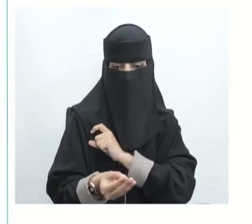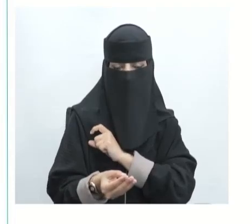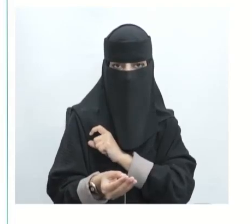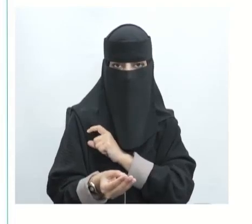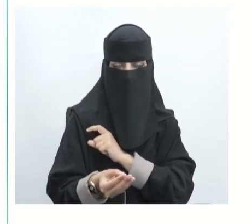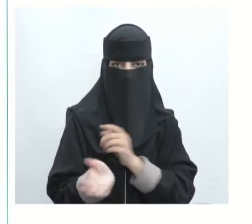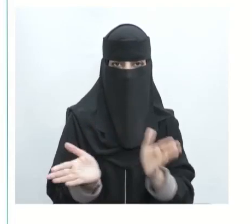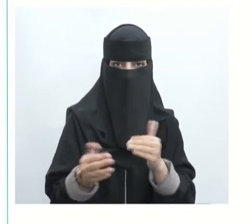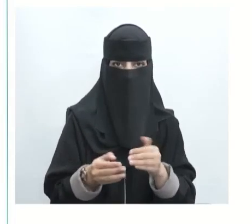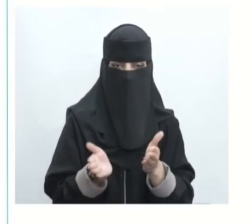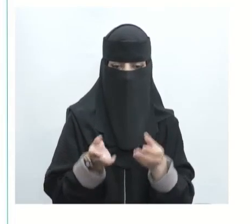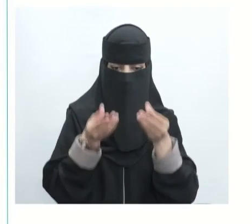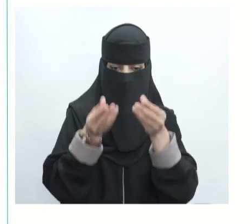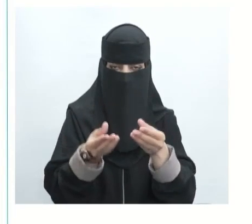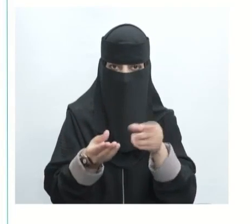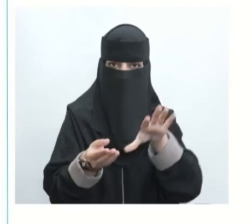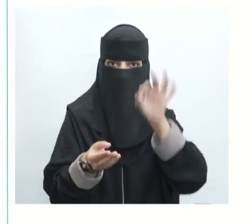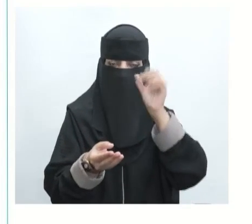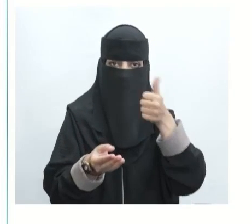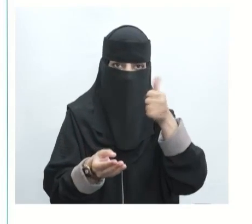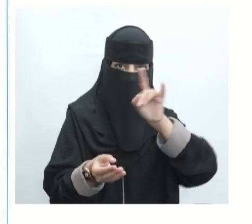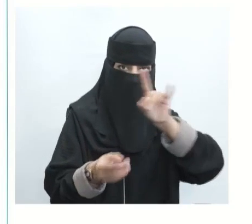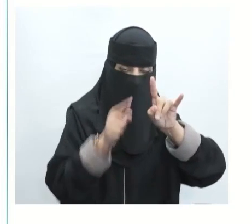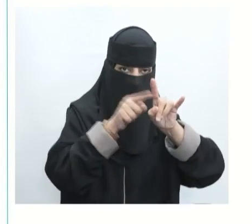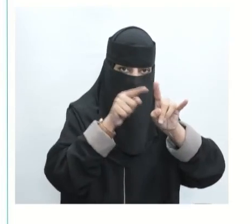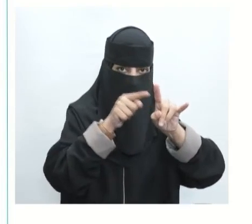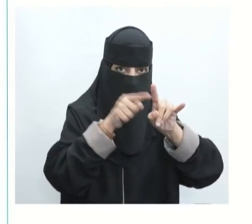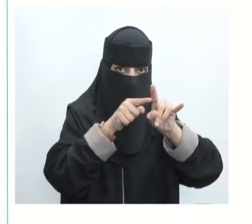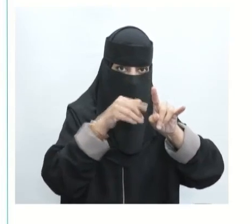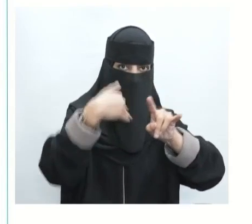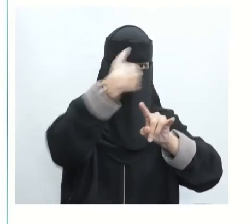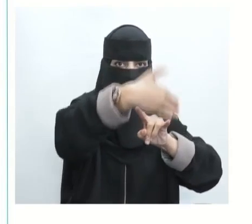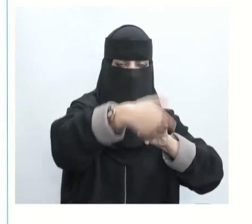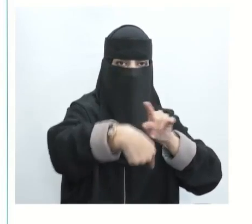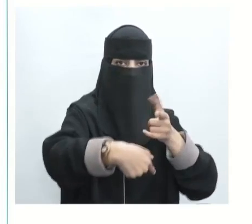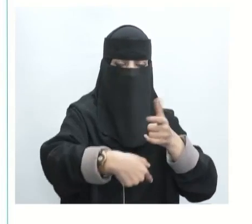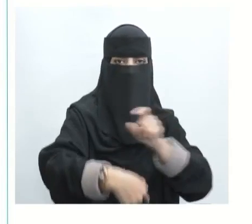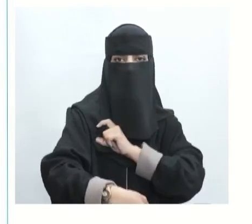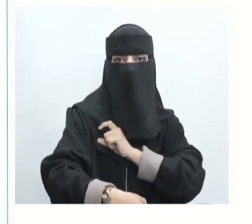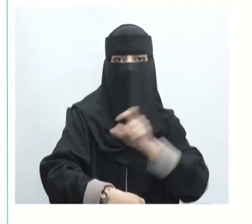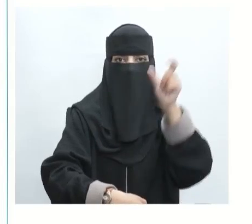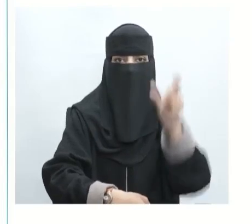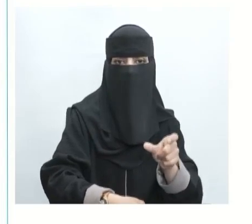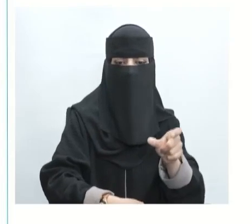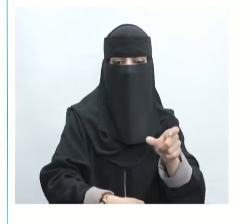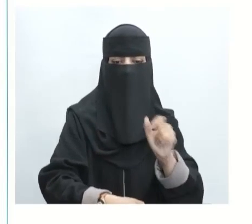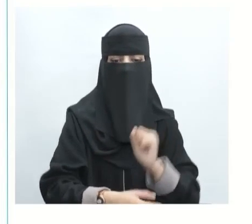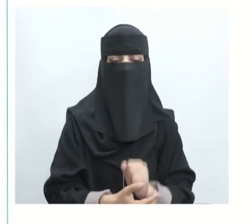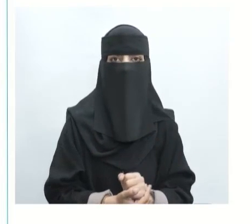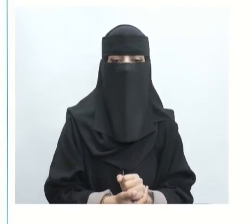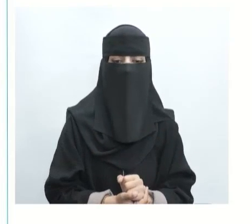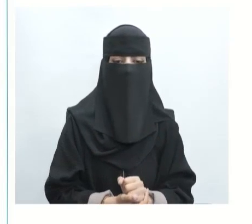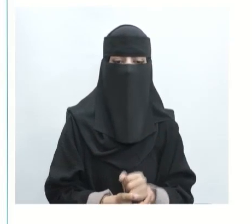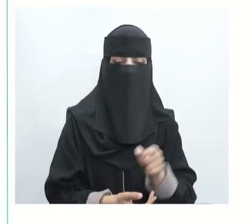ذكر هنا لنا إلا، أحسنتم، إخراج ما بعد إلا، إذا هذا هو الذي